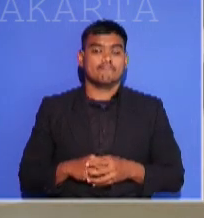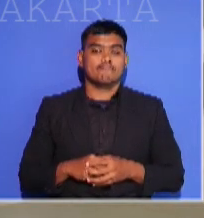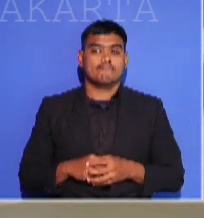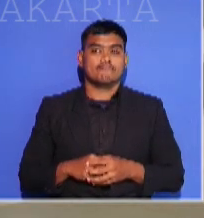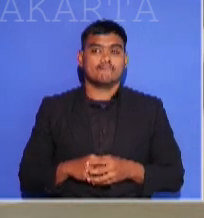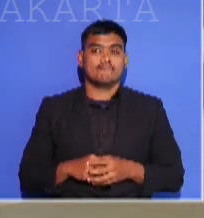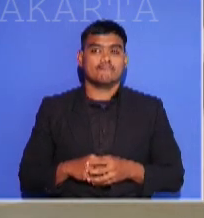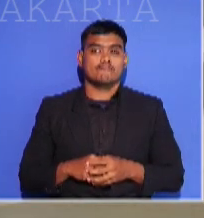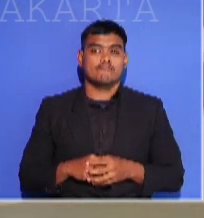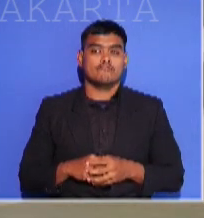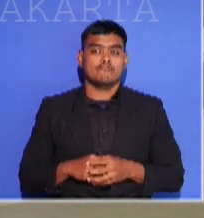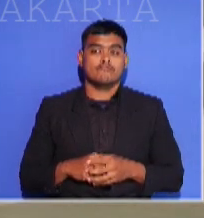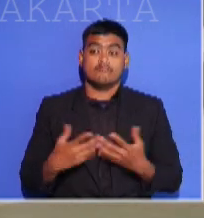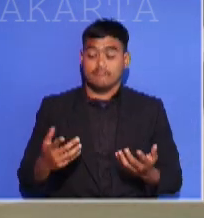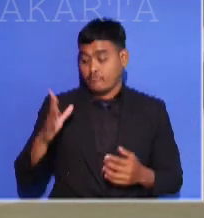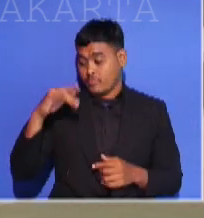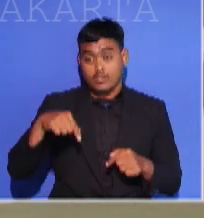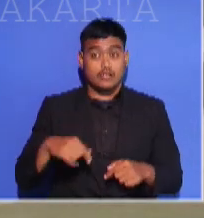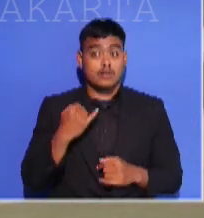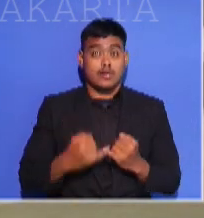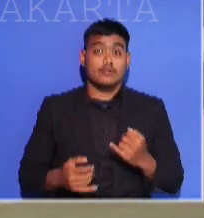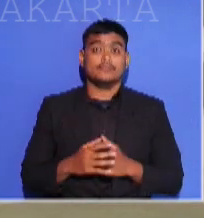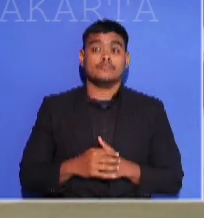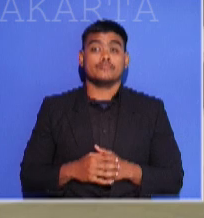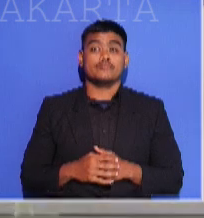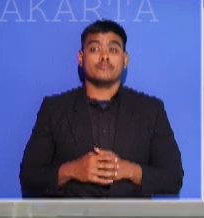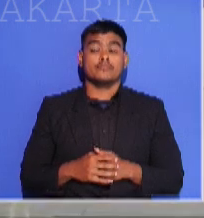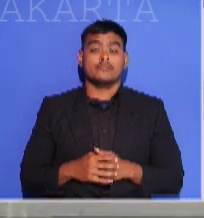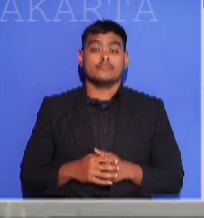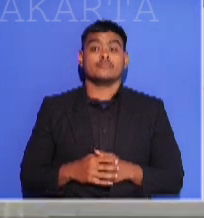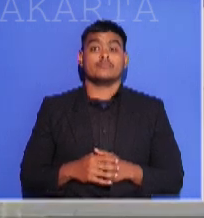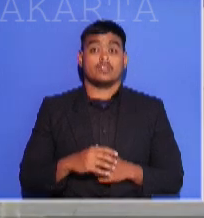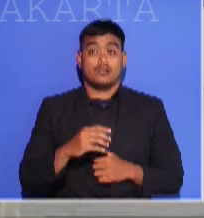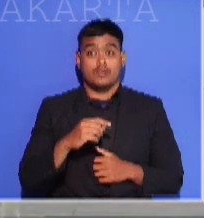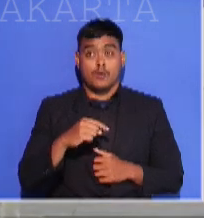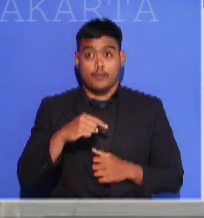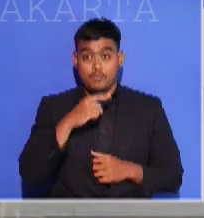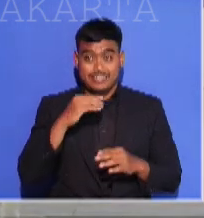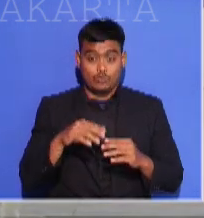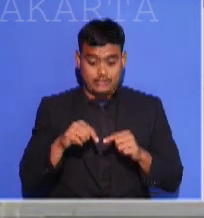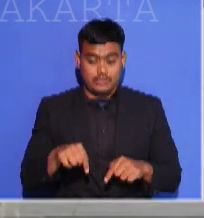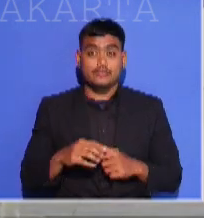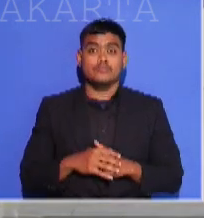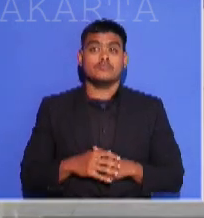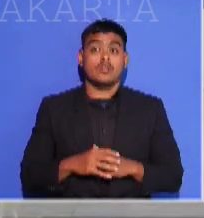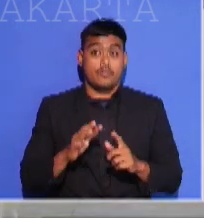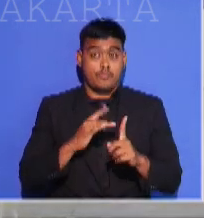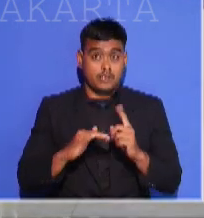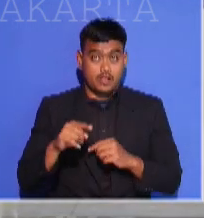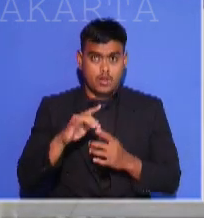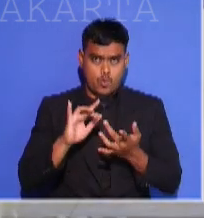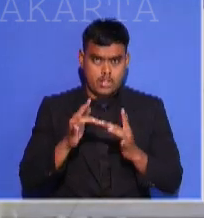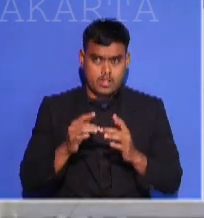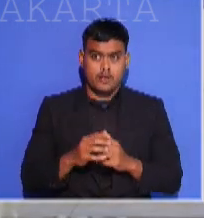bangsa hari terakhir digital Society for di auditorium Fakultas Ilmu Sosial dan Ilmu Politik